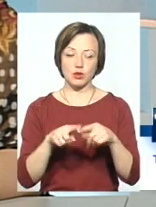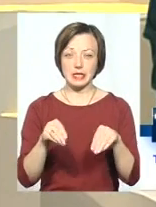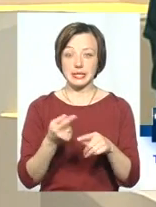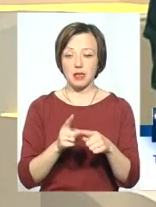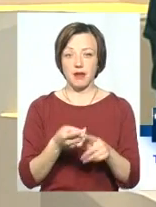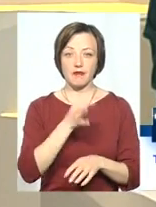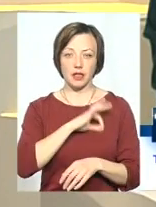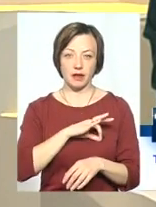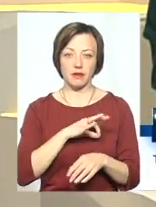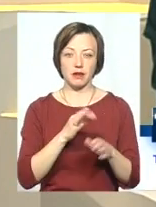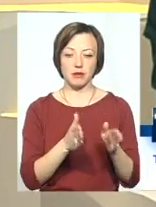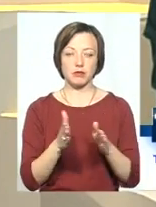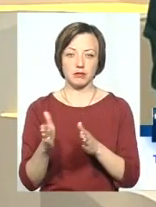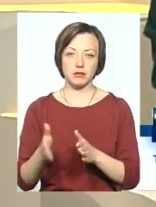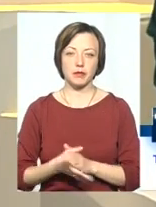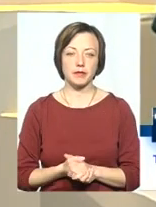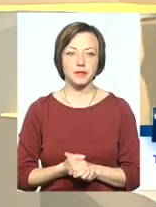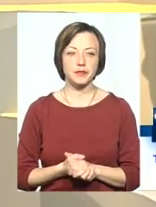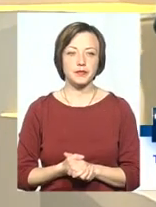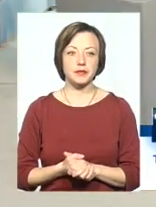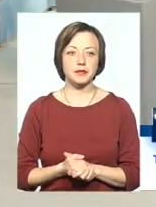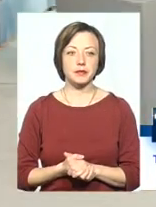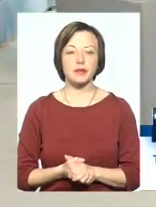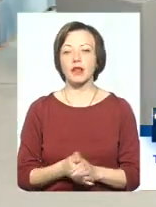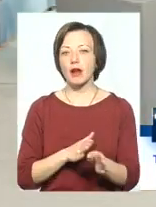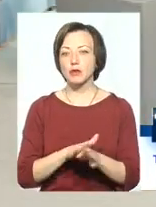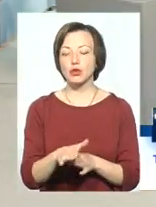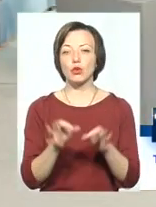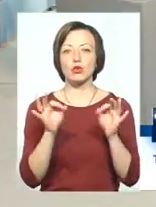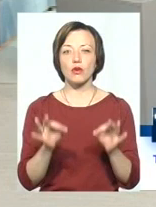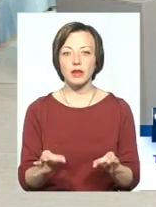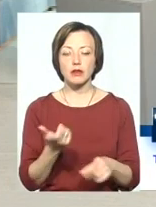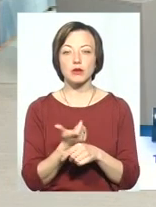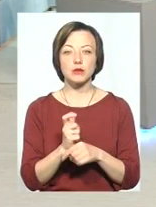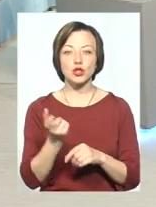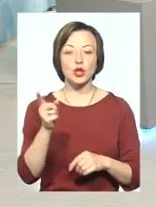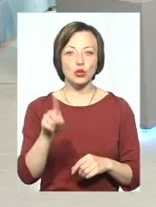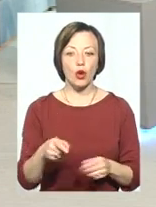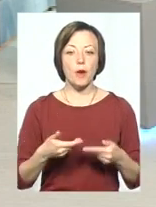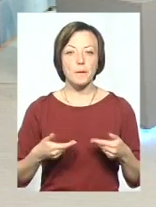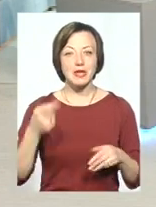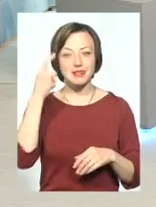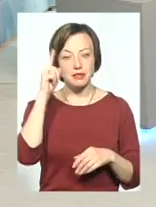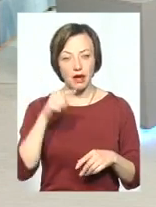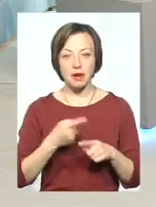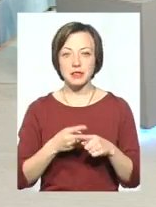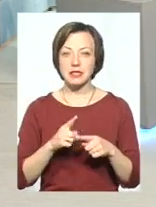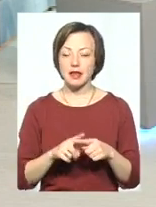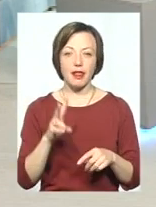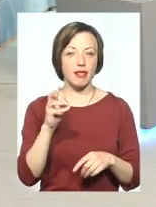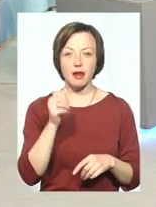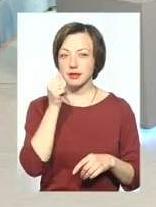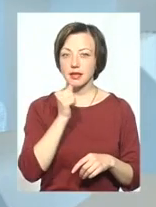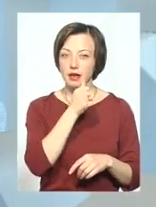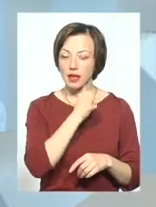Оце буде ефективний тоді користувач. Абсолютно вірно. Е, більше того, ми знаємо, і для цього це не